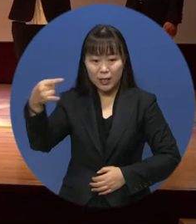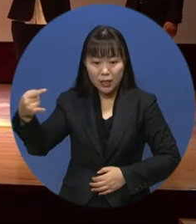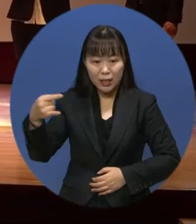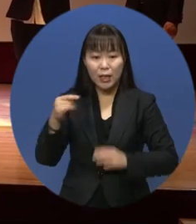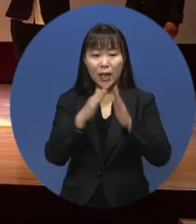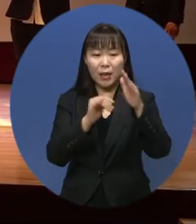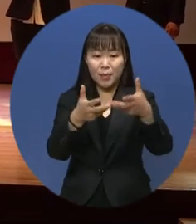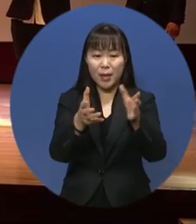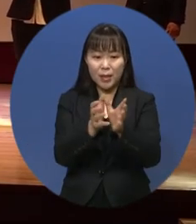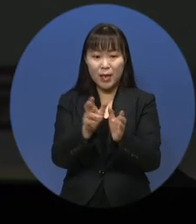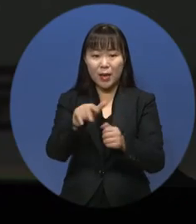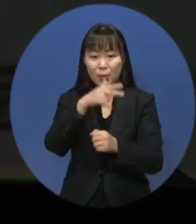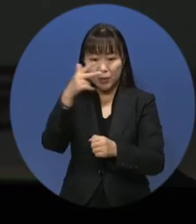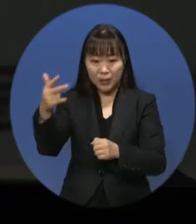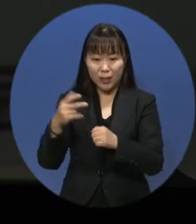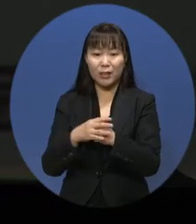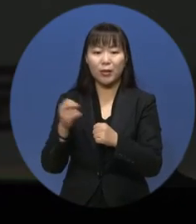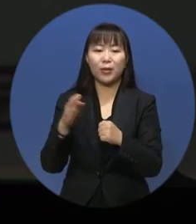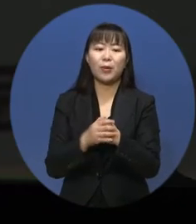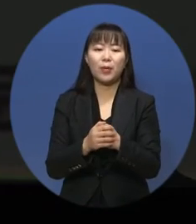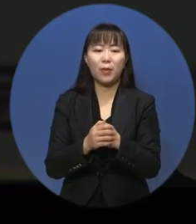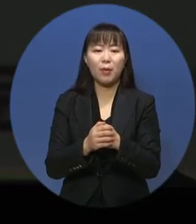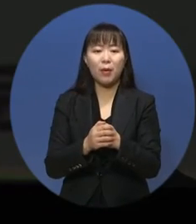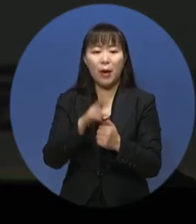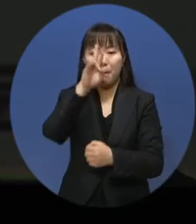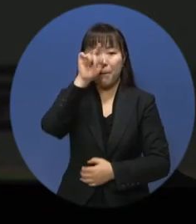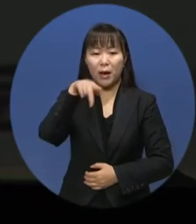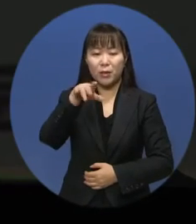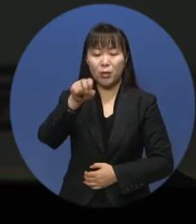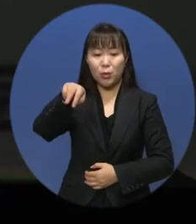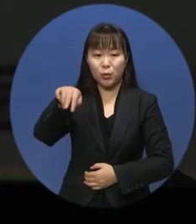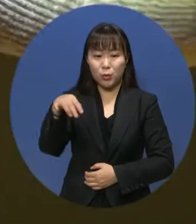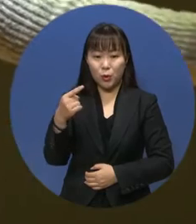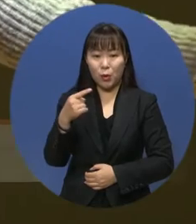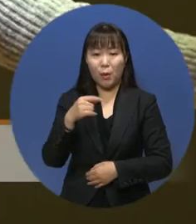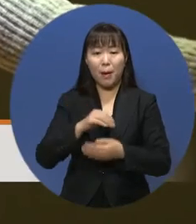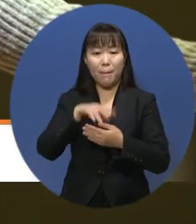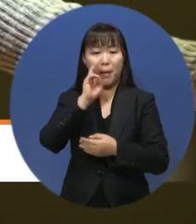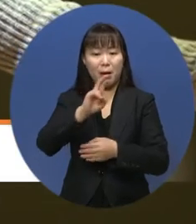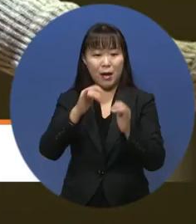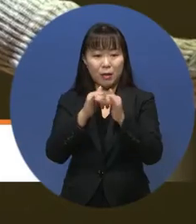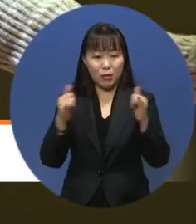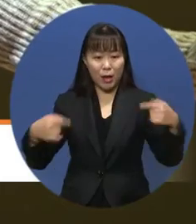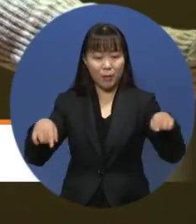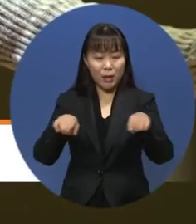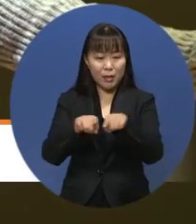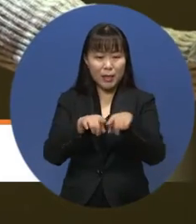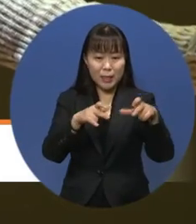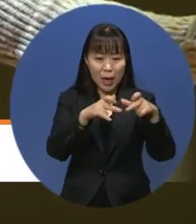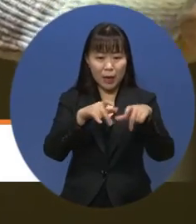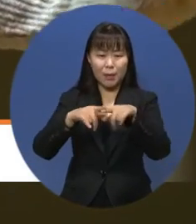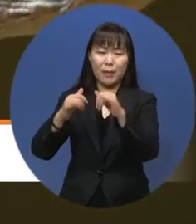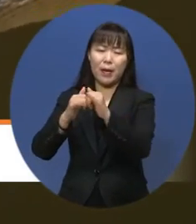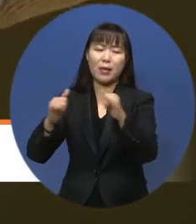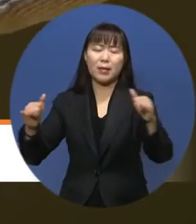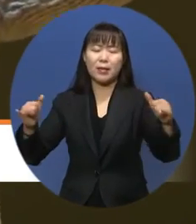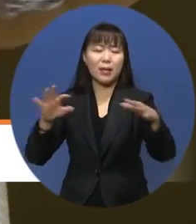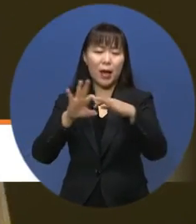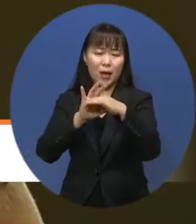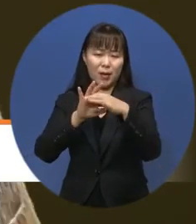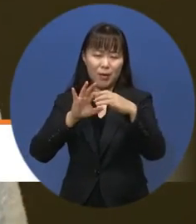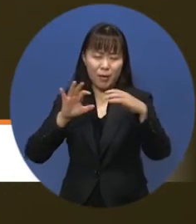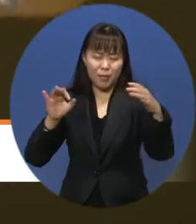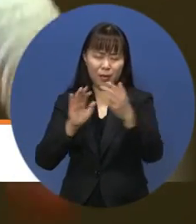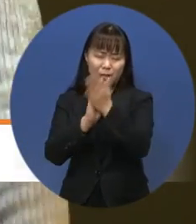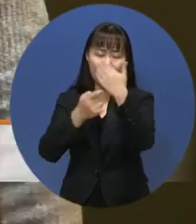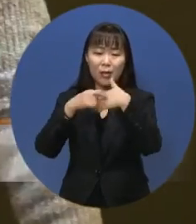가족밴드 일곱빛깔 무지개, 파페라 가수 박정숙 씨가 출연하여 장애와 비장애의 벽을 허무는 열정적이고